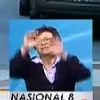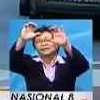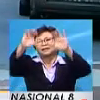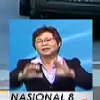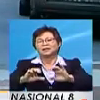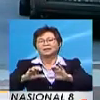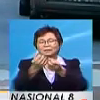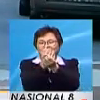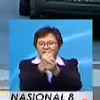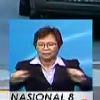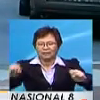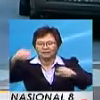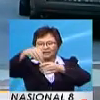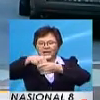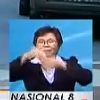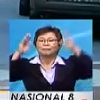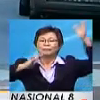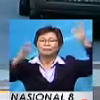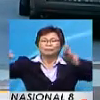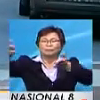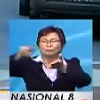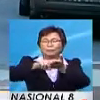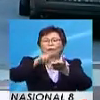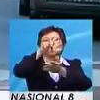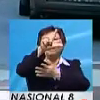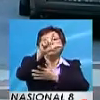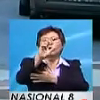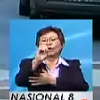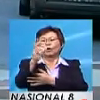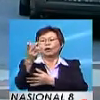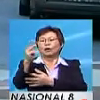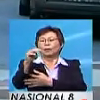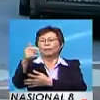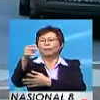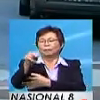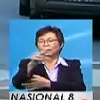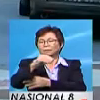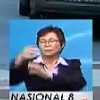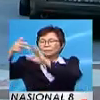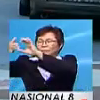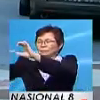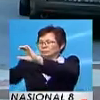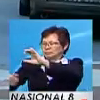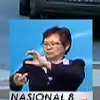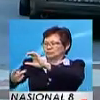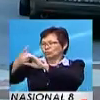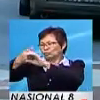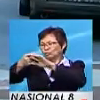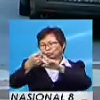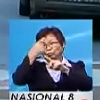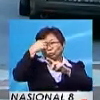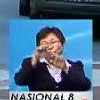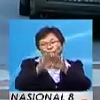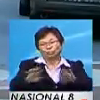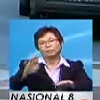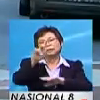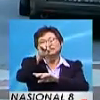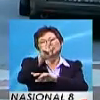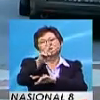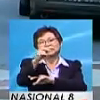kepada keselamatan di dalam negara laporan wis dan jurerauki untuk berita tv1 dari